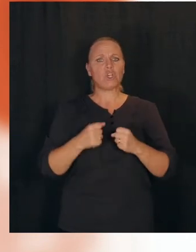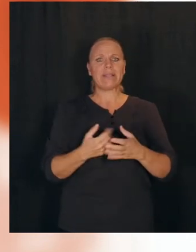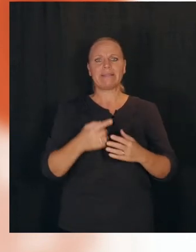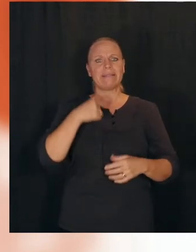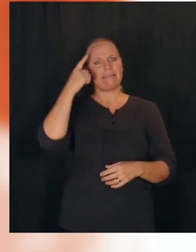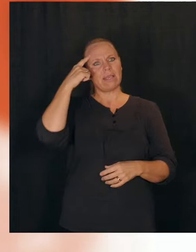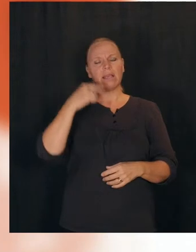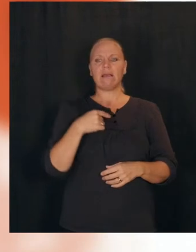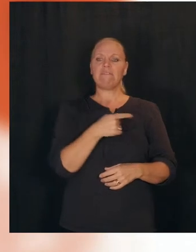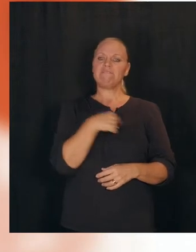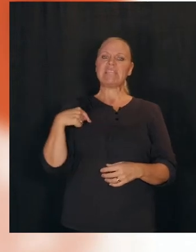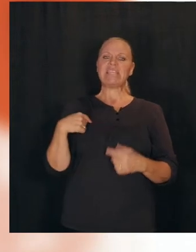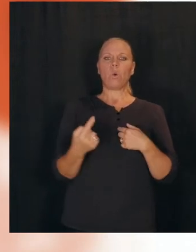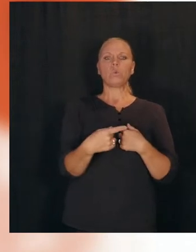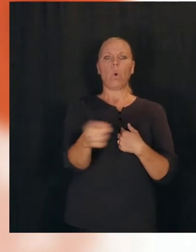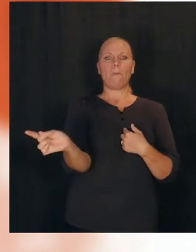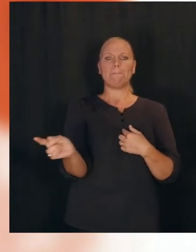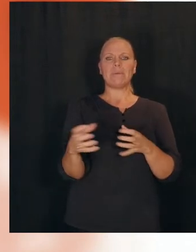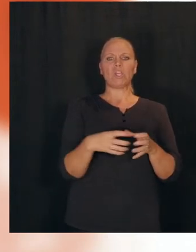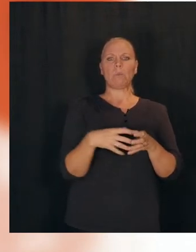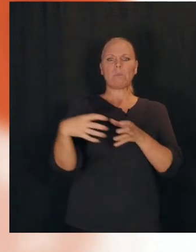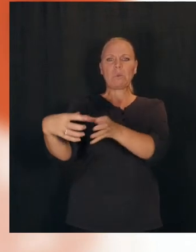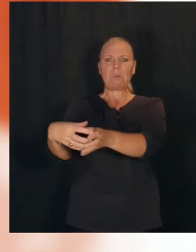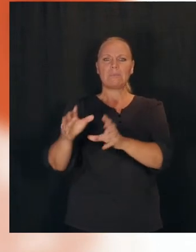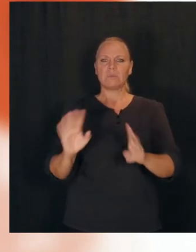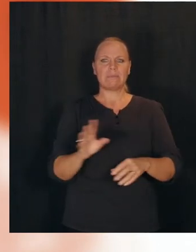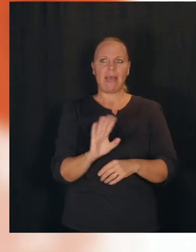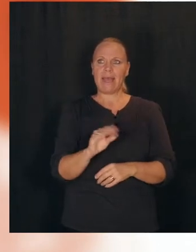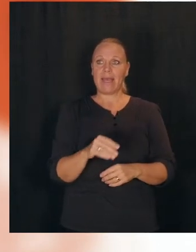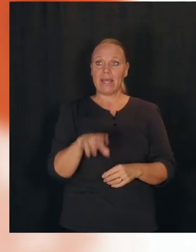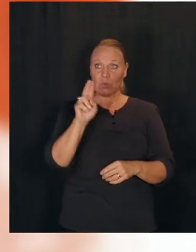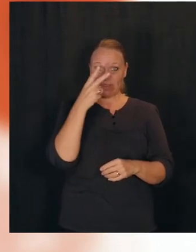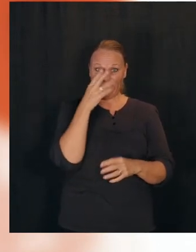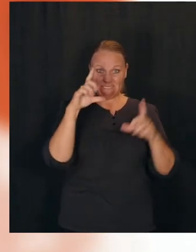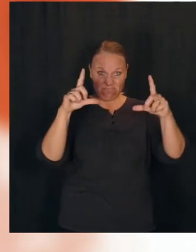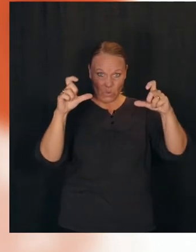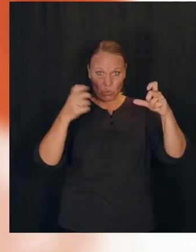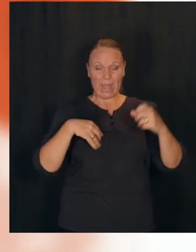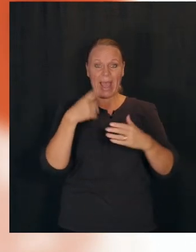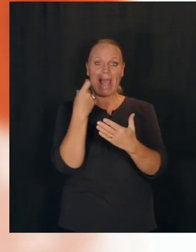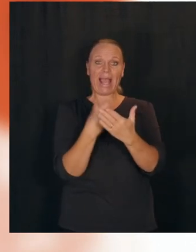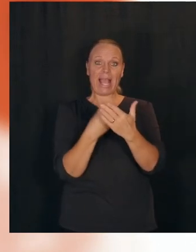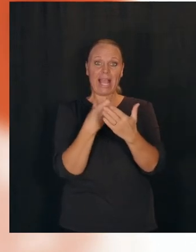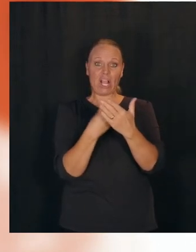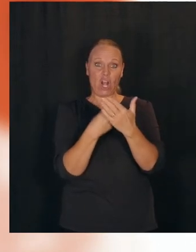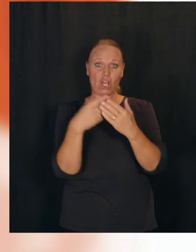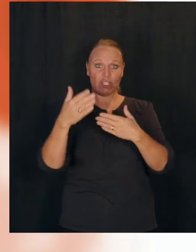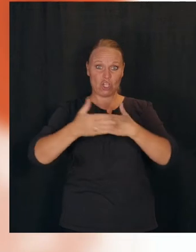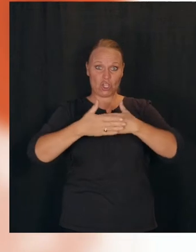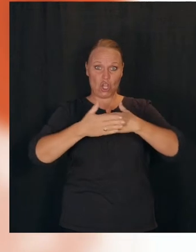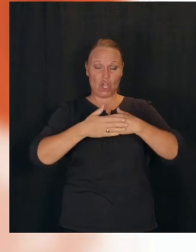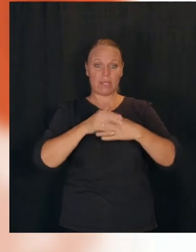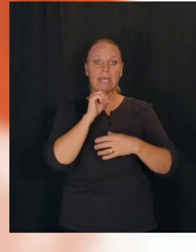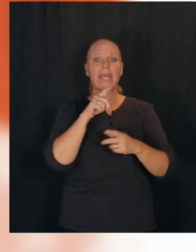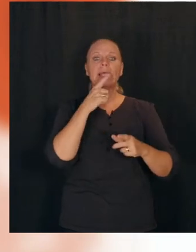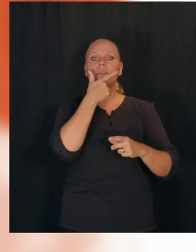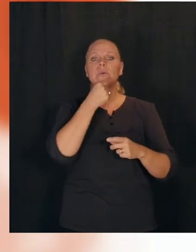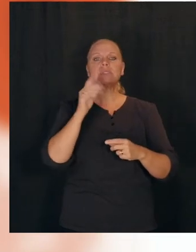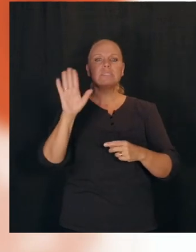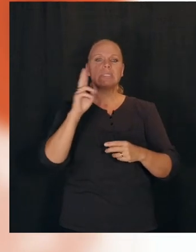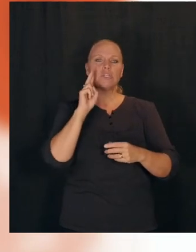foto på där jag står och tittar in genom en glasdörr. Detta är i Lunds kommuns nya kommunhus